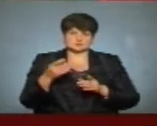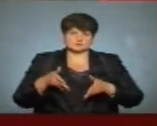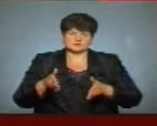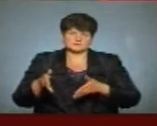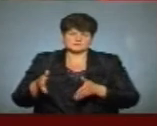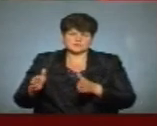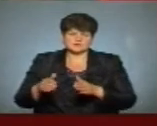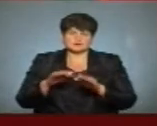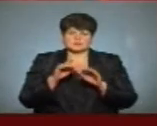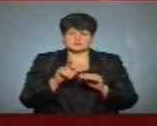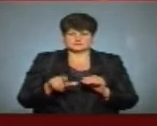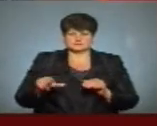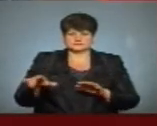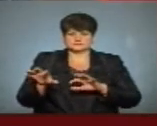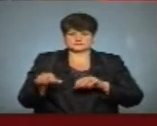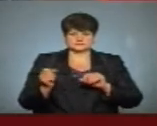Жителів евакуйовують.